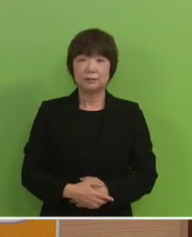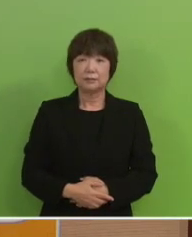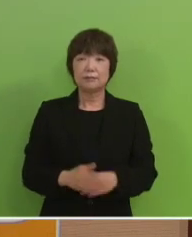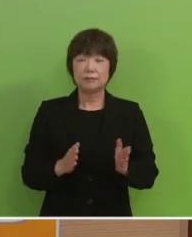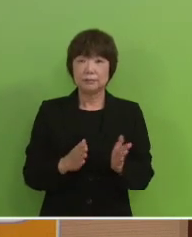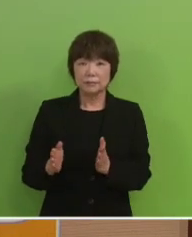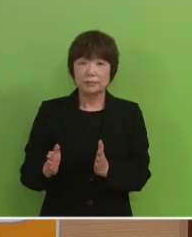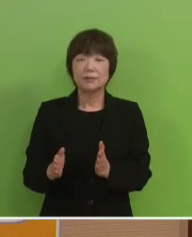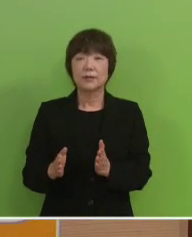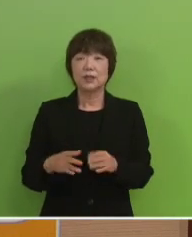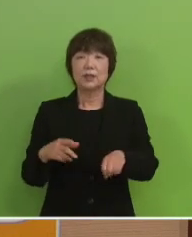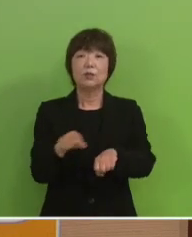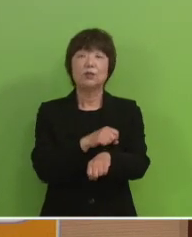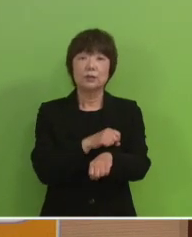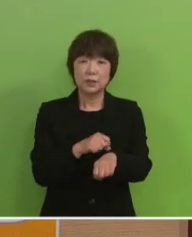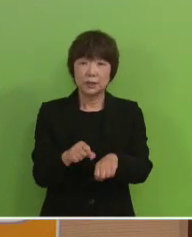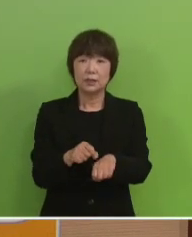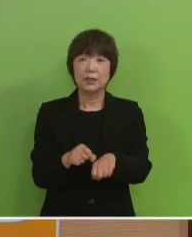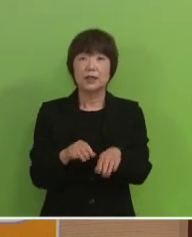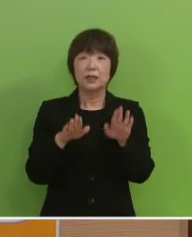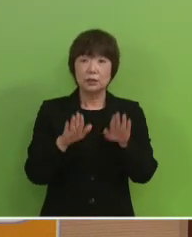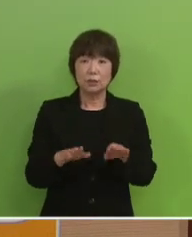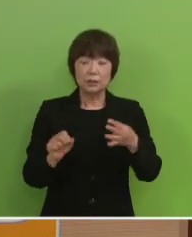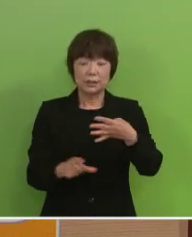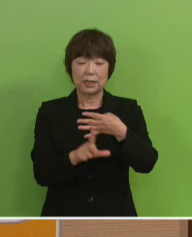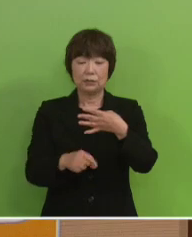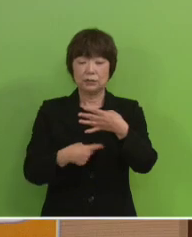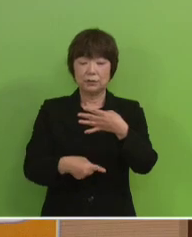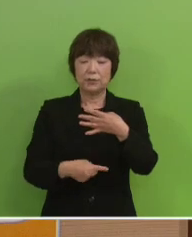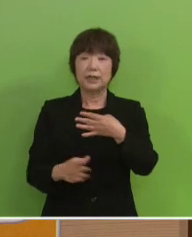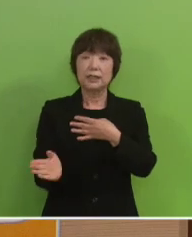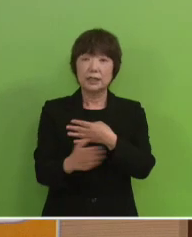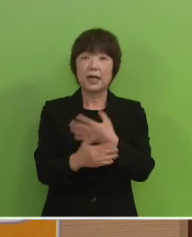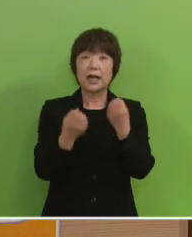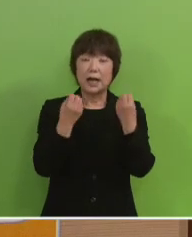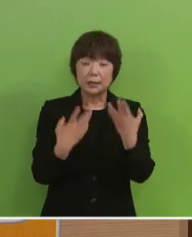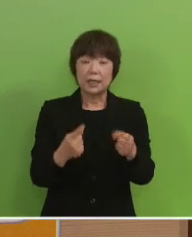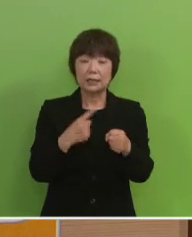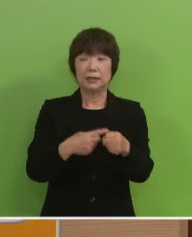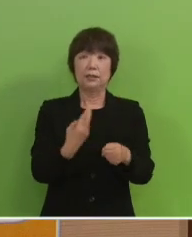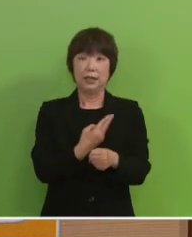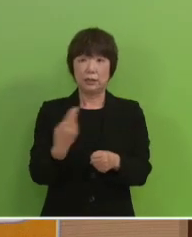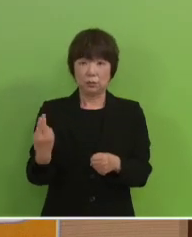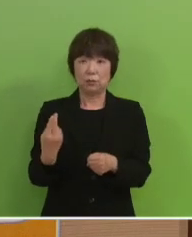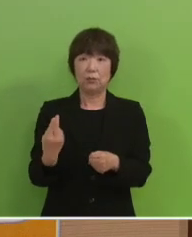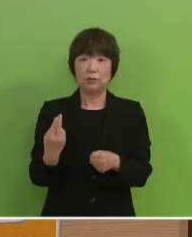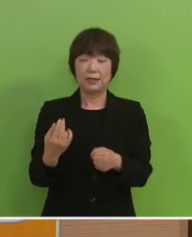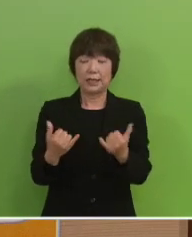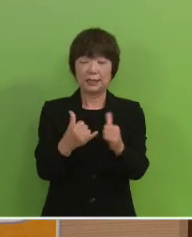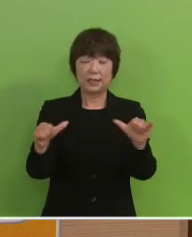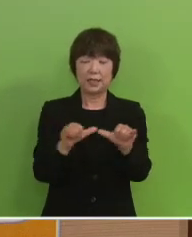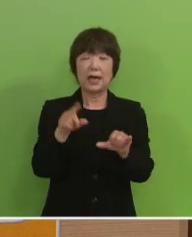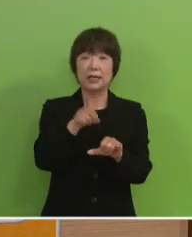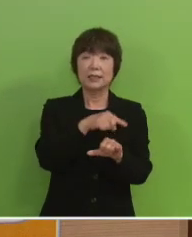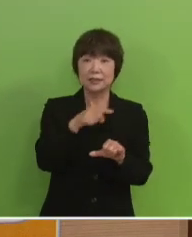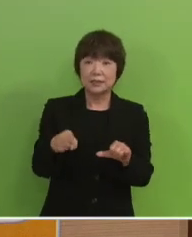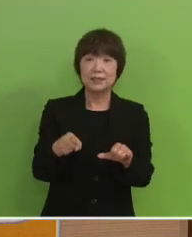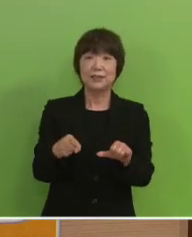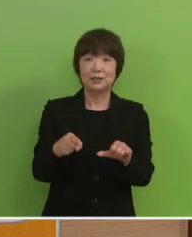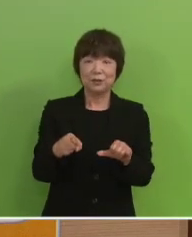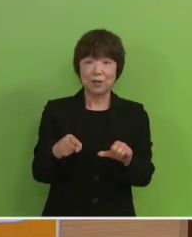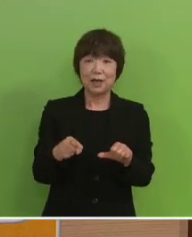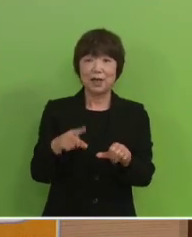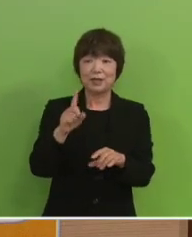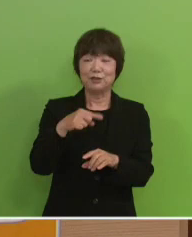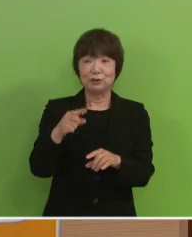そして特に本日4月1日から新しい年度となり社会人になる方人次異動